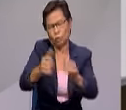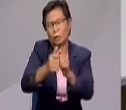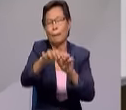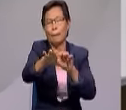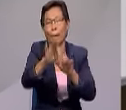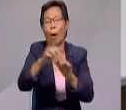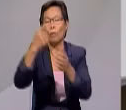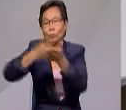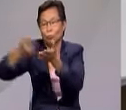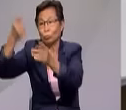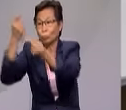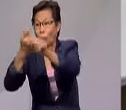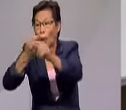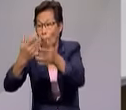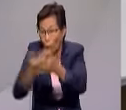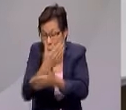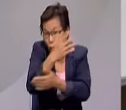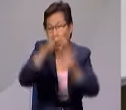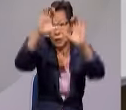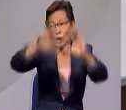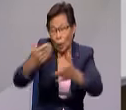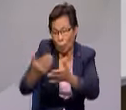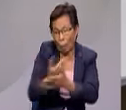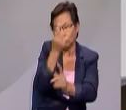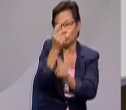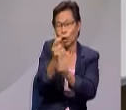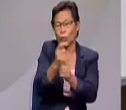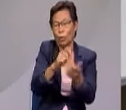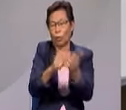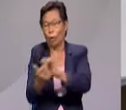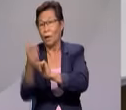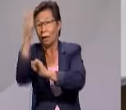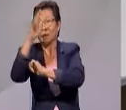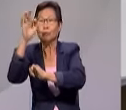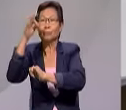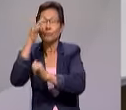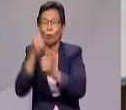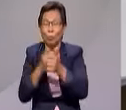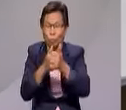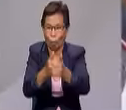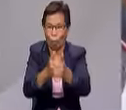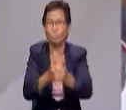pelantikan kontraktor baharu dan kaedah baharu yang ditetapkan kerajaan persekutuan.